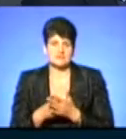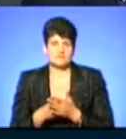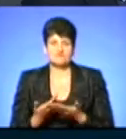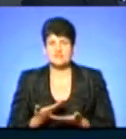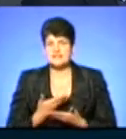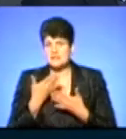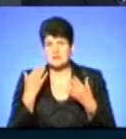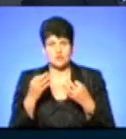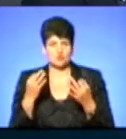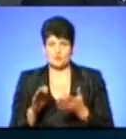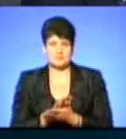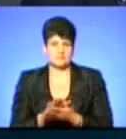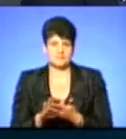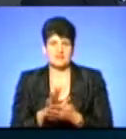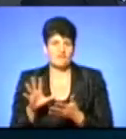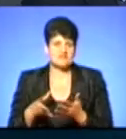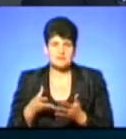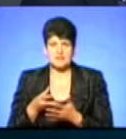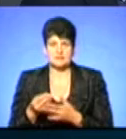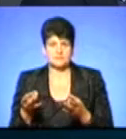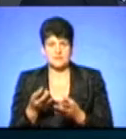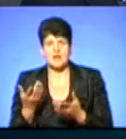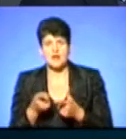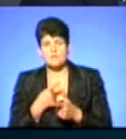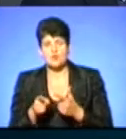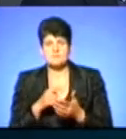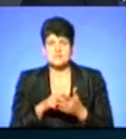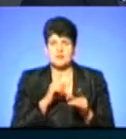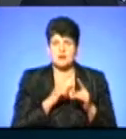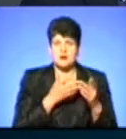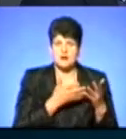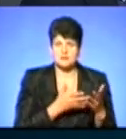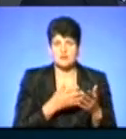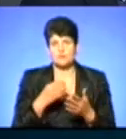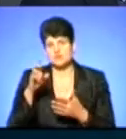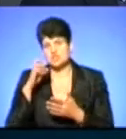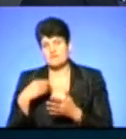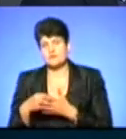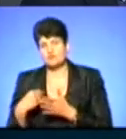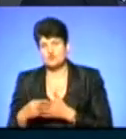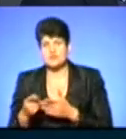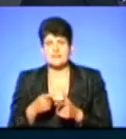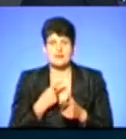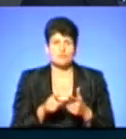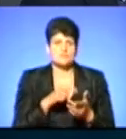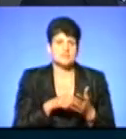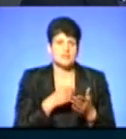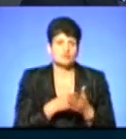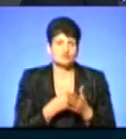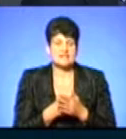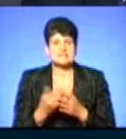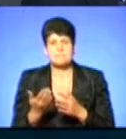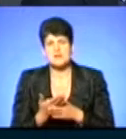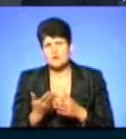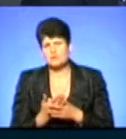немає нічого безкоштовного. За все платить. Це або платить міська рада, або державний бюджет, або міський бюджет за пільговиків,